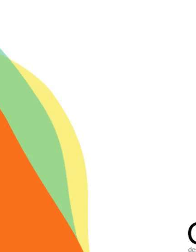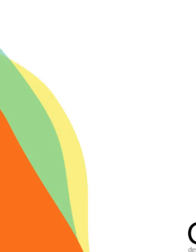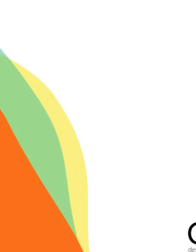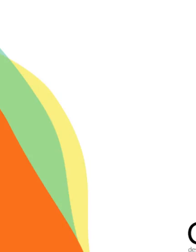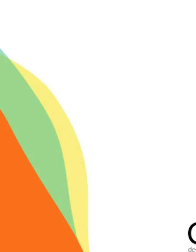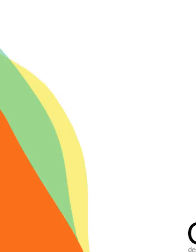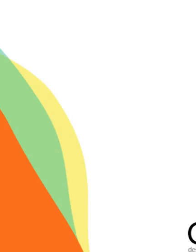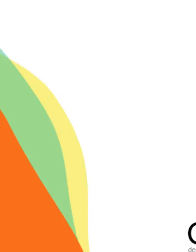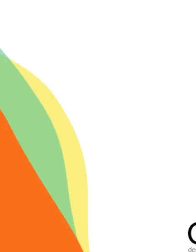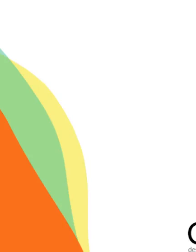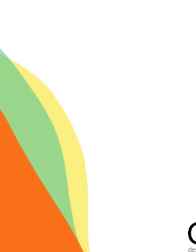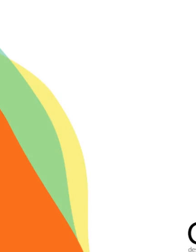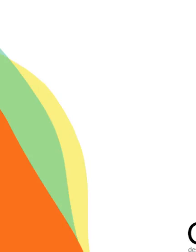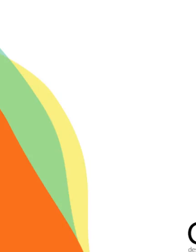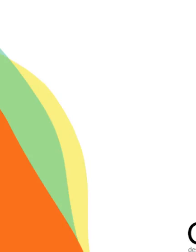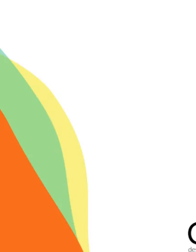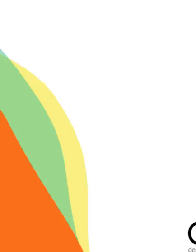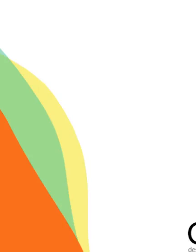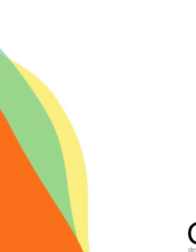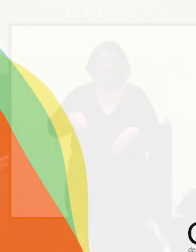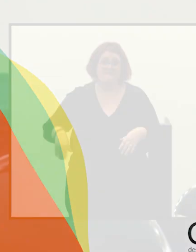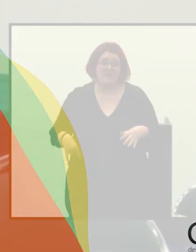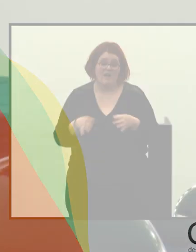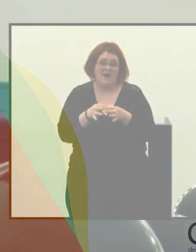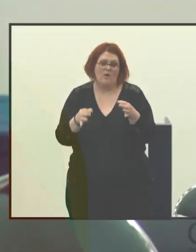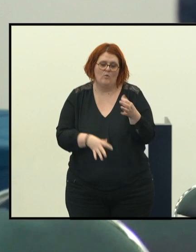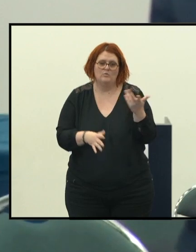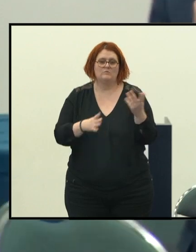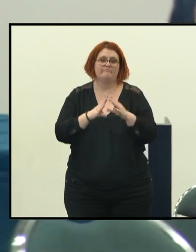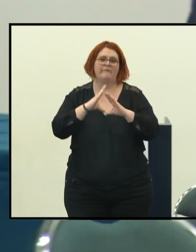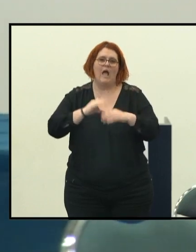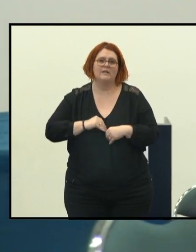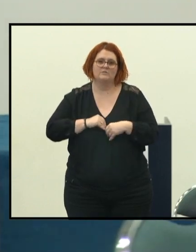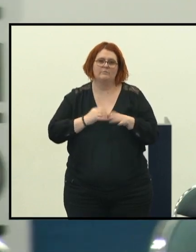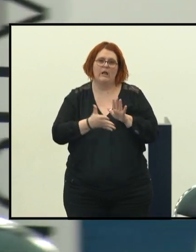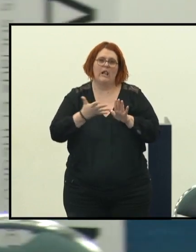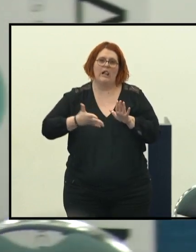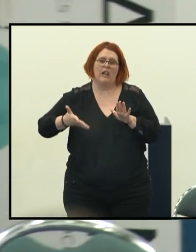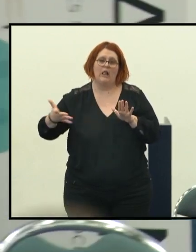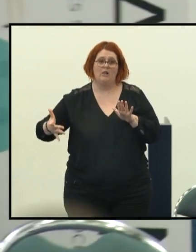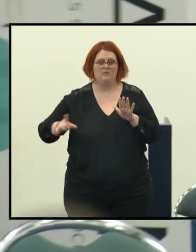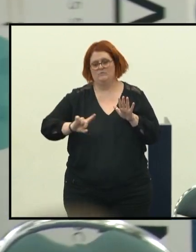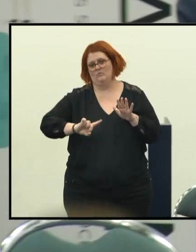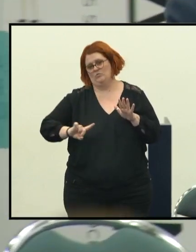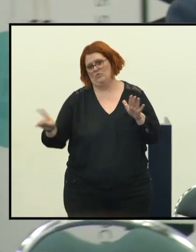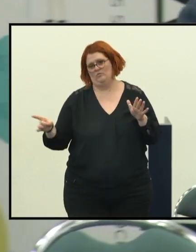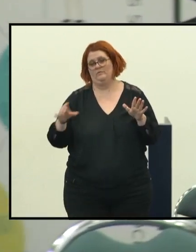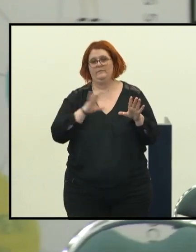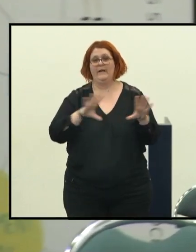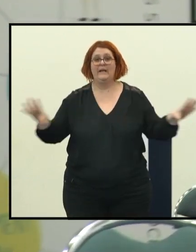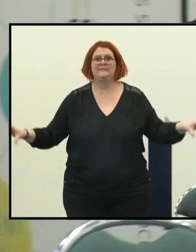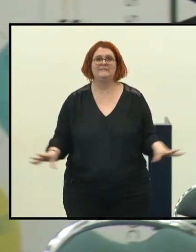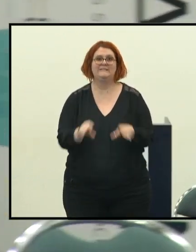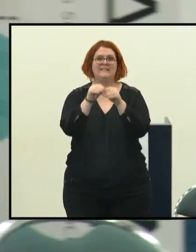On a presque terminé. C'est la clôture, la conclusion. Rassurez-vous, je ne vais pas vous faire un long discours. Je ne vais surtout pas me risquer à faire une synthèse